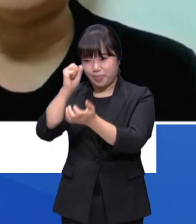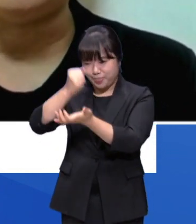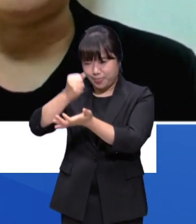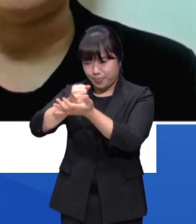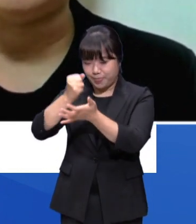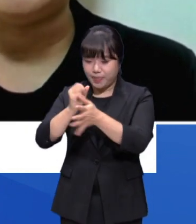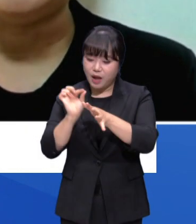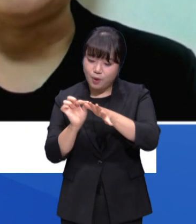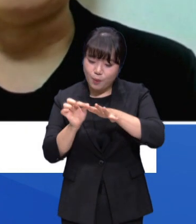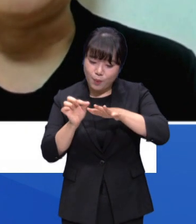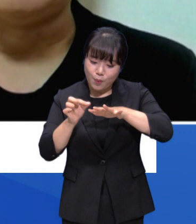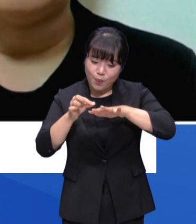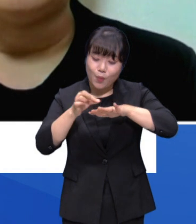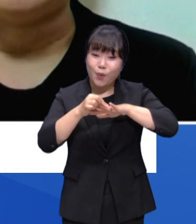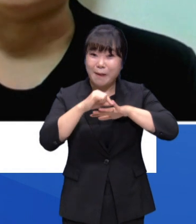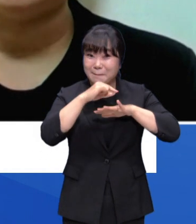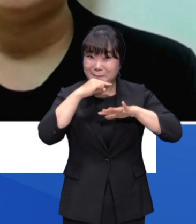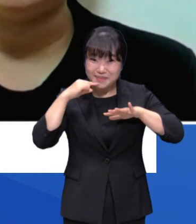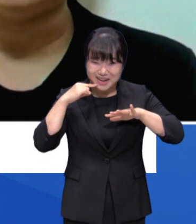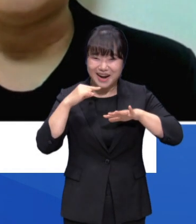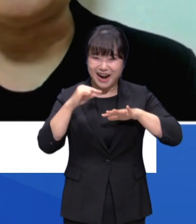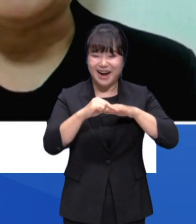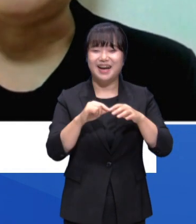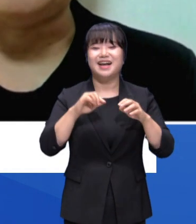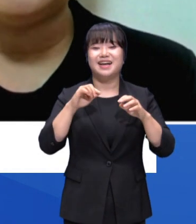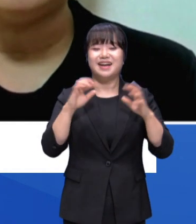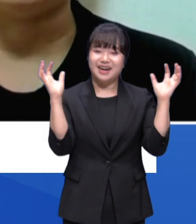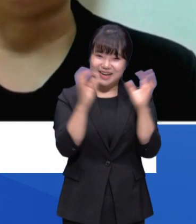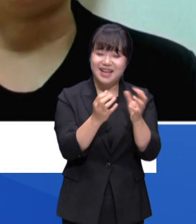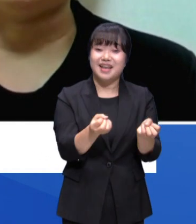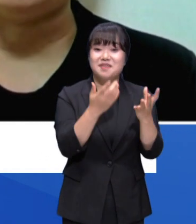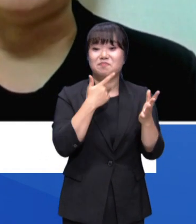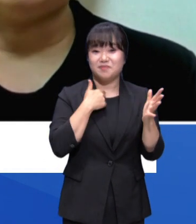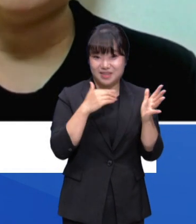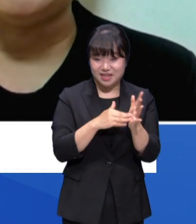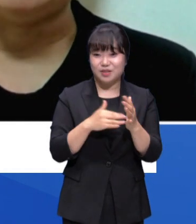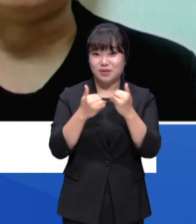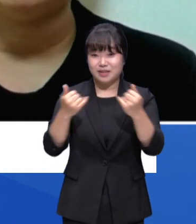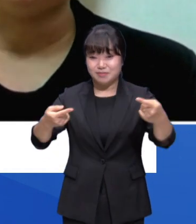공연은 7시부터 시작이 되고요. 예, 신인 성악가들과 예, 지역